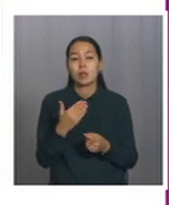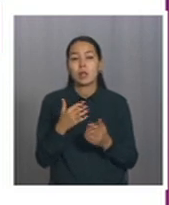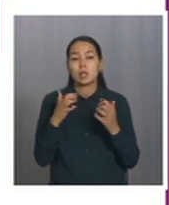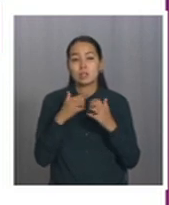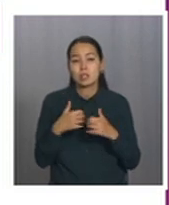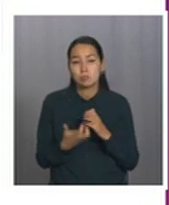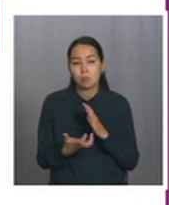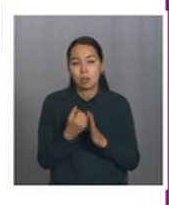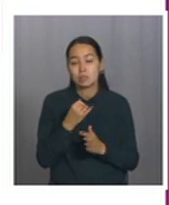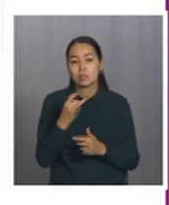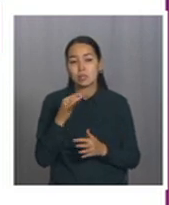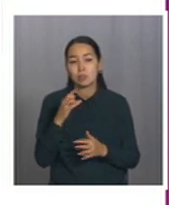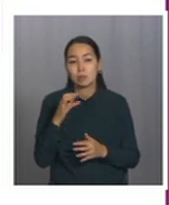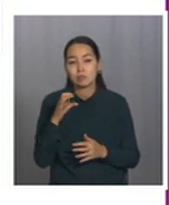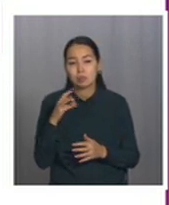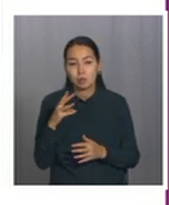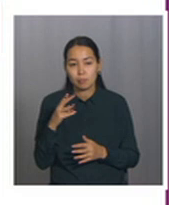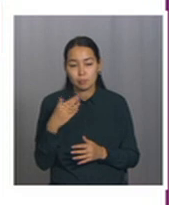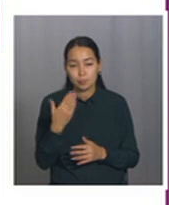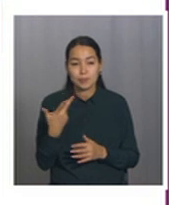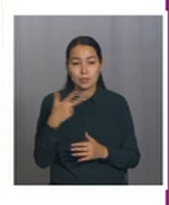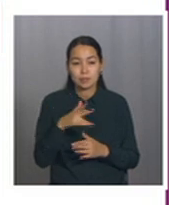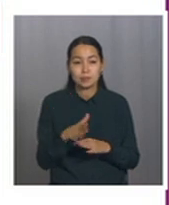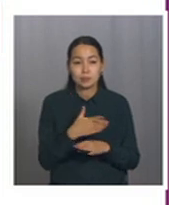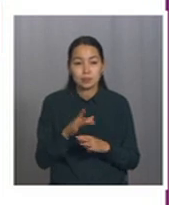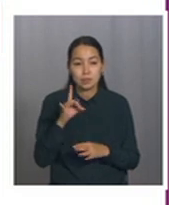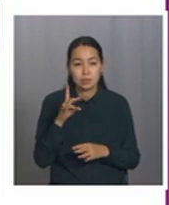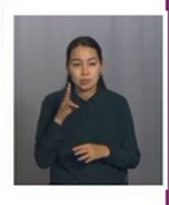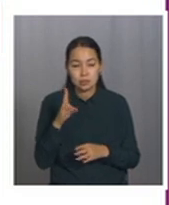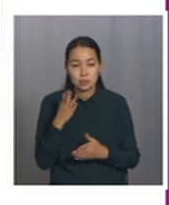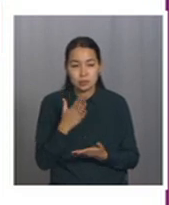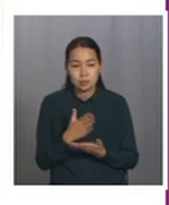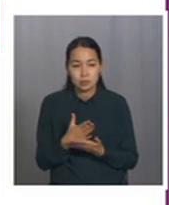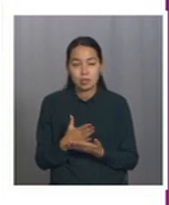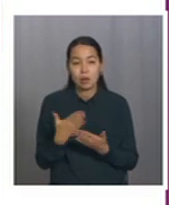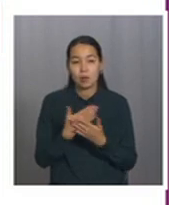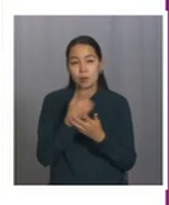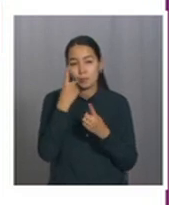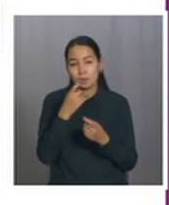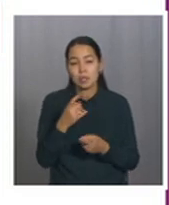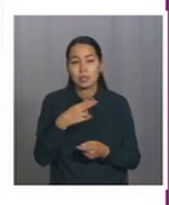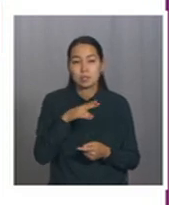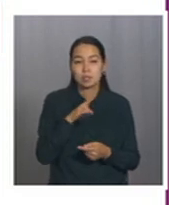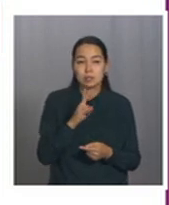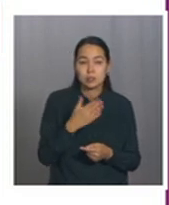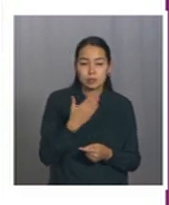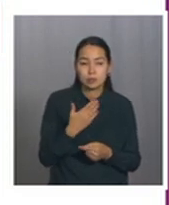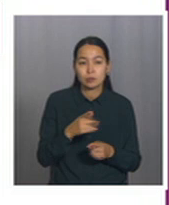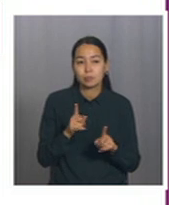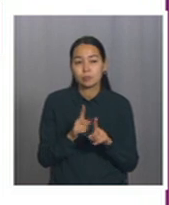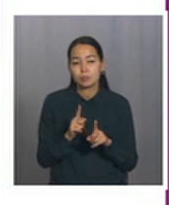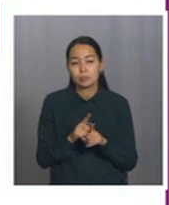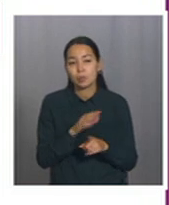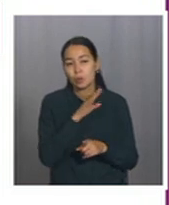және рибосомалық РНК деп үшке бөлінетін. Ақпараттық РНК ДНК молекуласының бір тізбегін